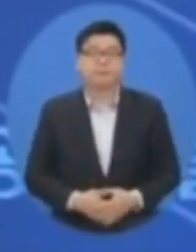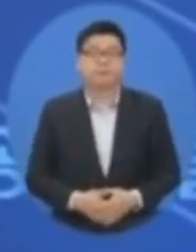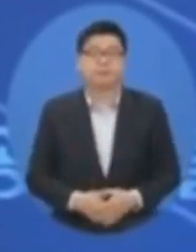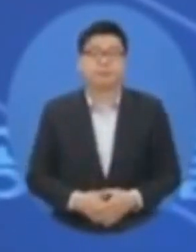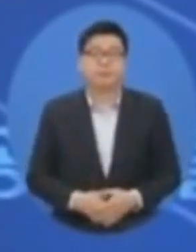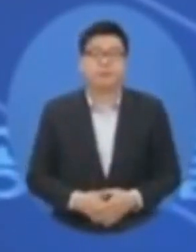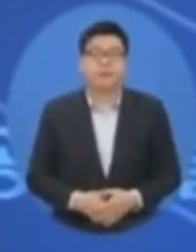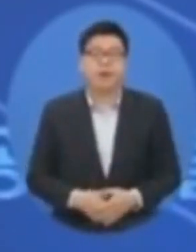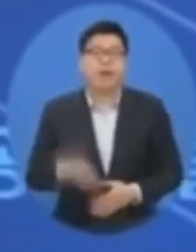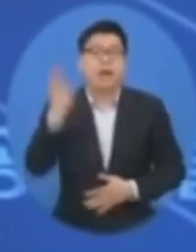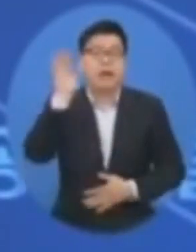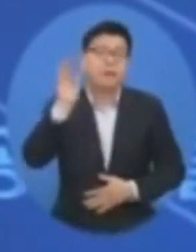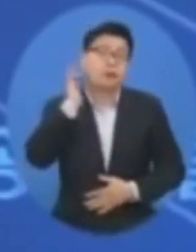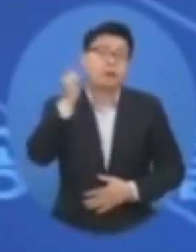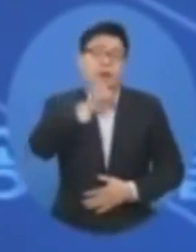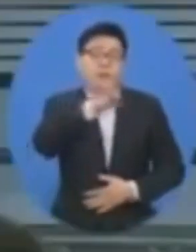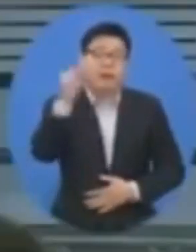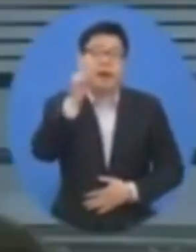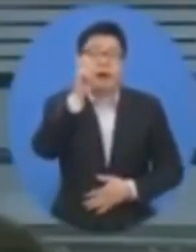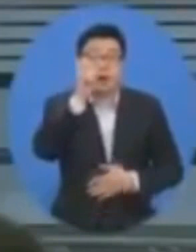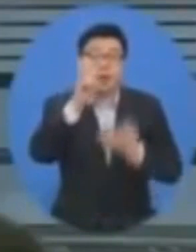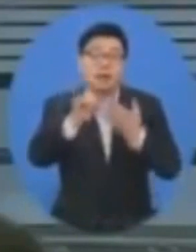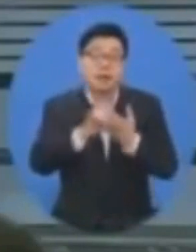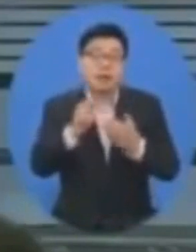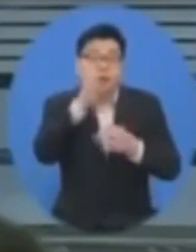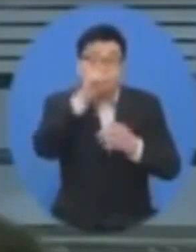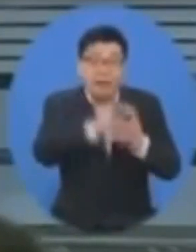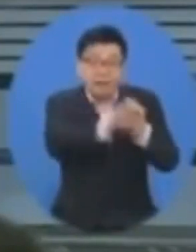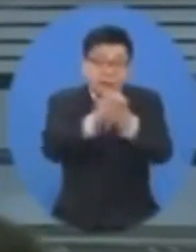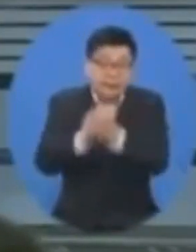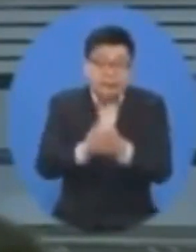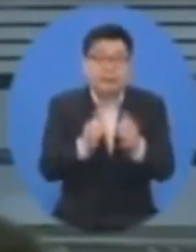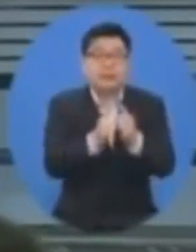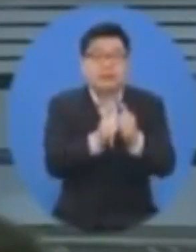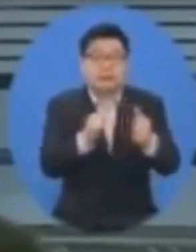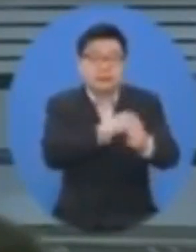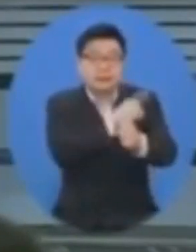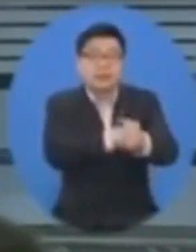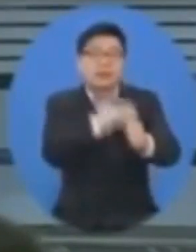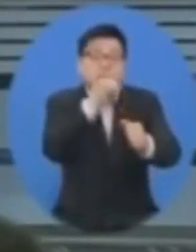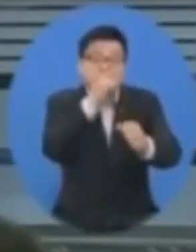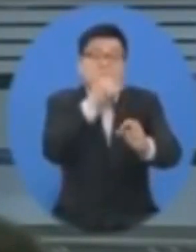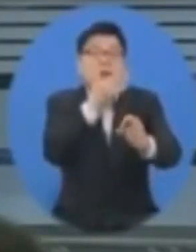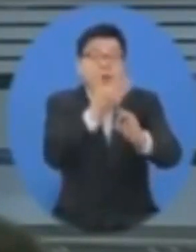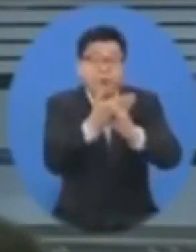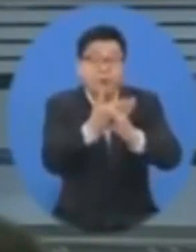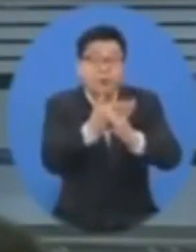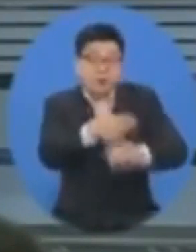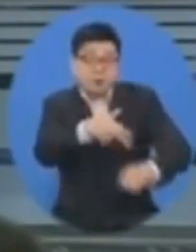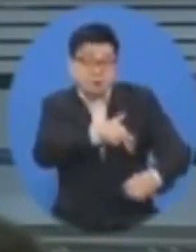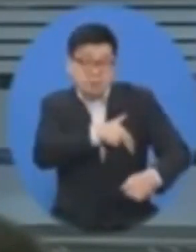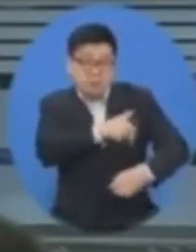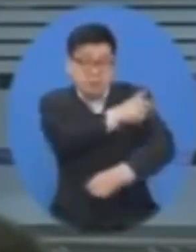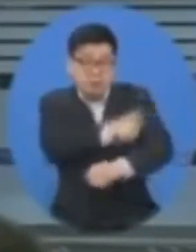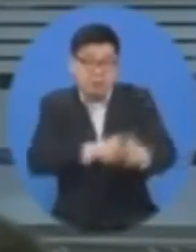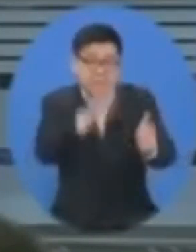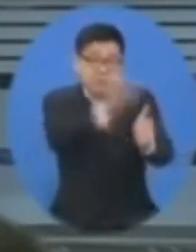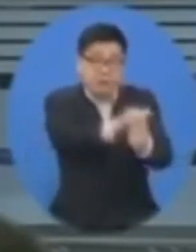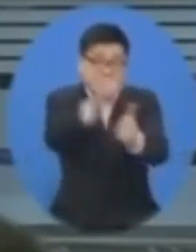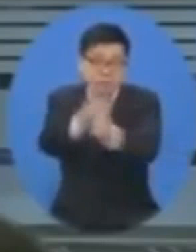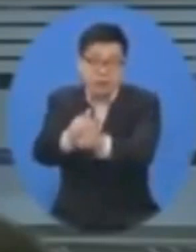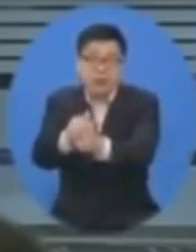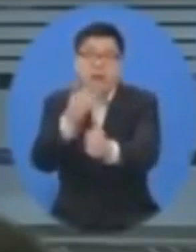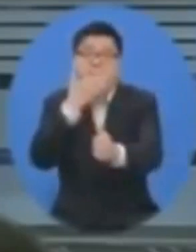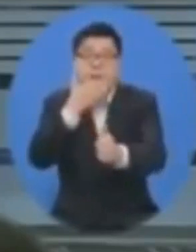그 향후 집권하시면 친박계 인사들도 능력이 있다면 장 차관이나 요직에